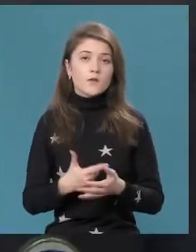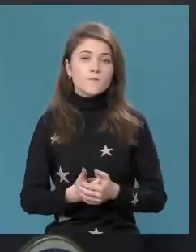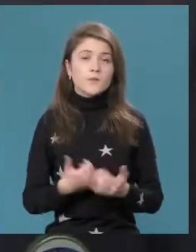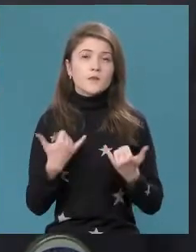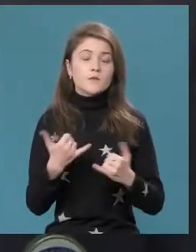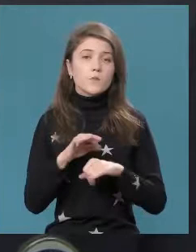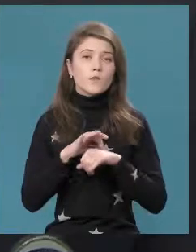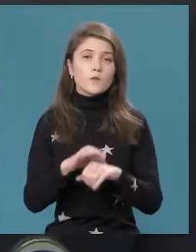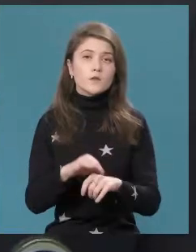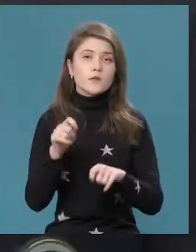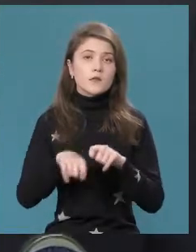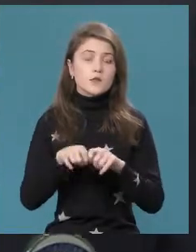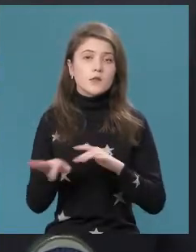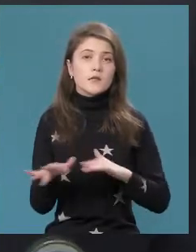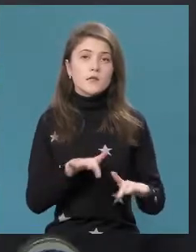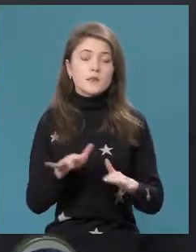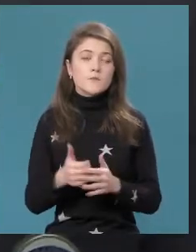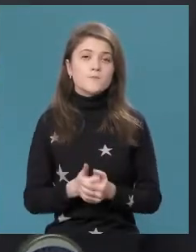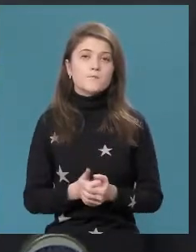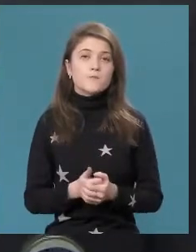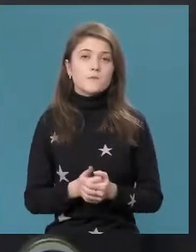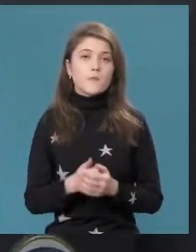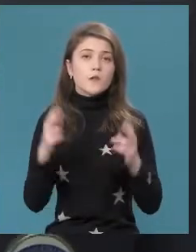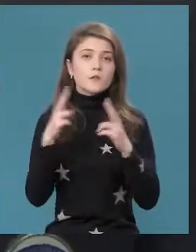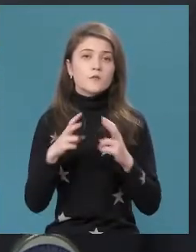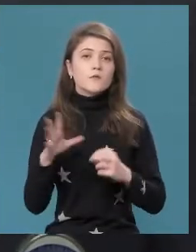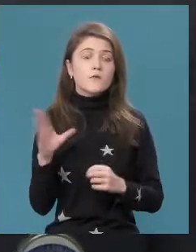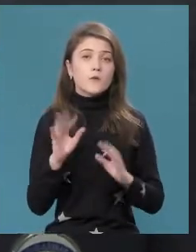проводяться слідчі дії, з'ясовуються всі обставини справи.